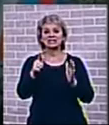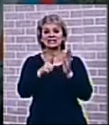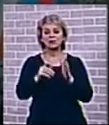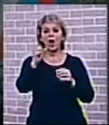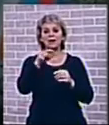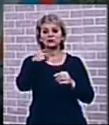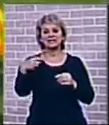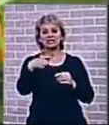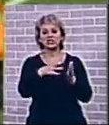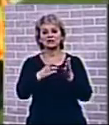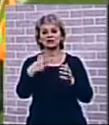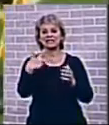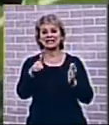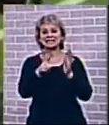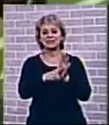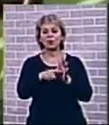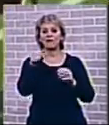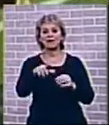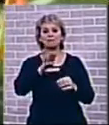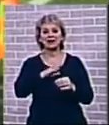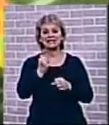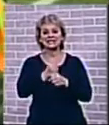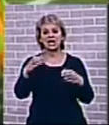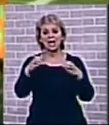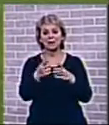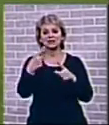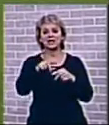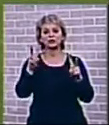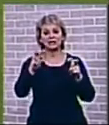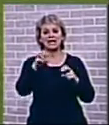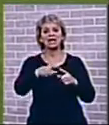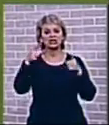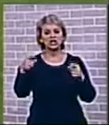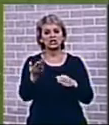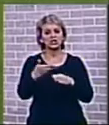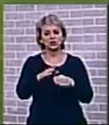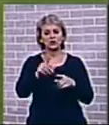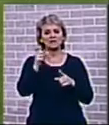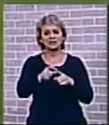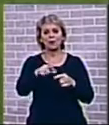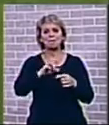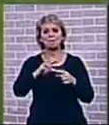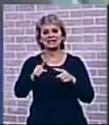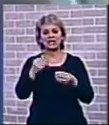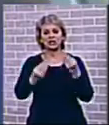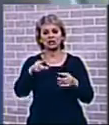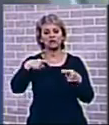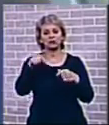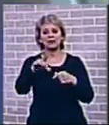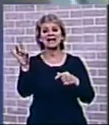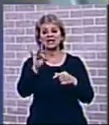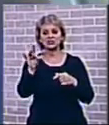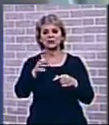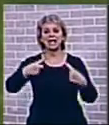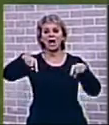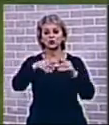27 августа 1937-го была создана команда, которая называлась «Длинной и тяжеловесной» для такой быстрой игры, как футбол.